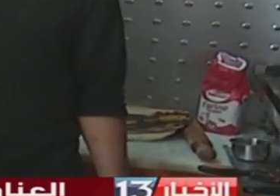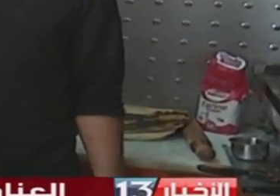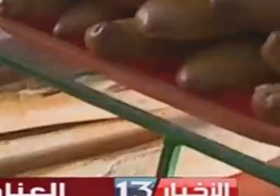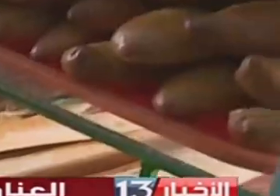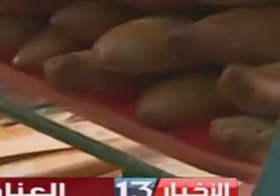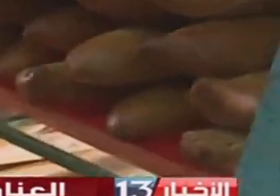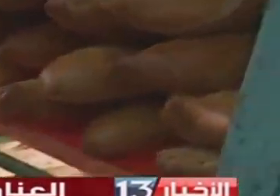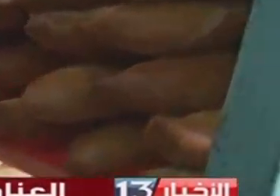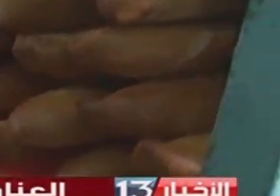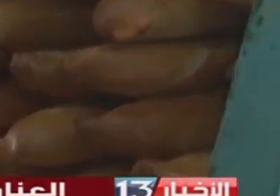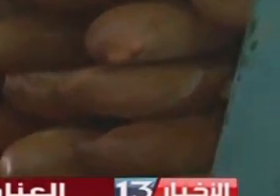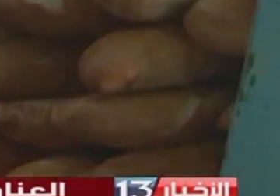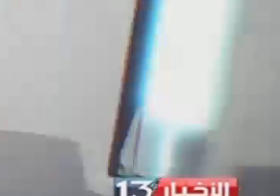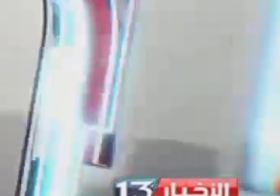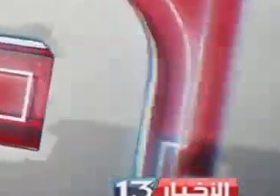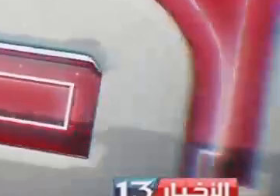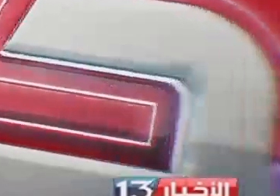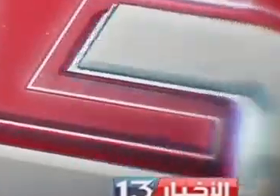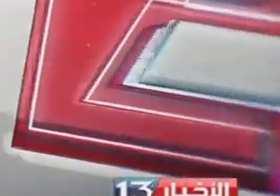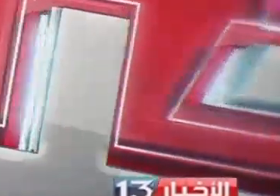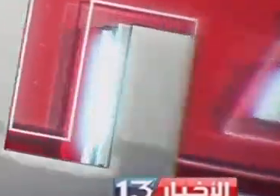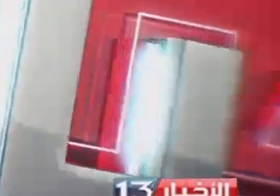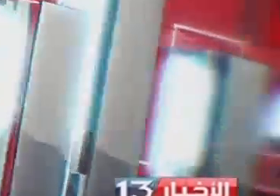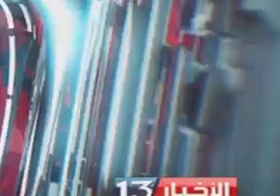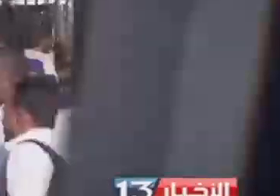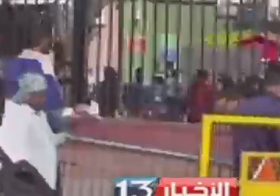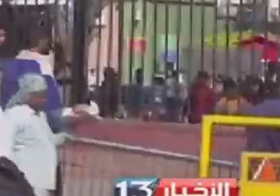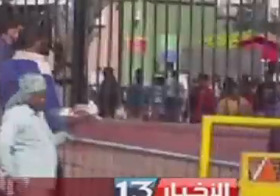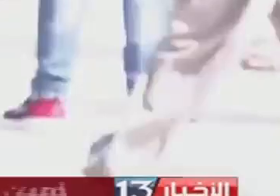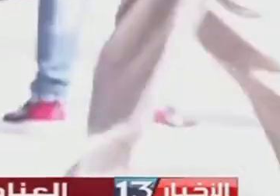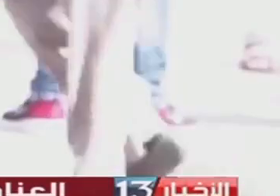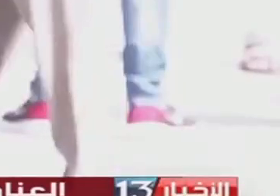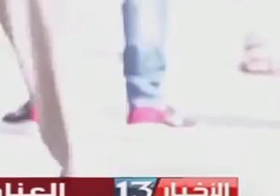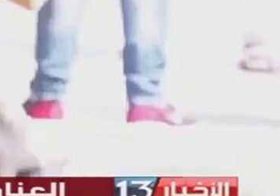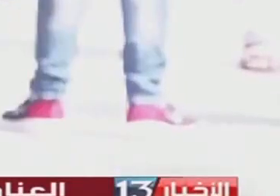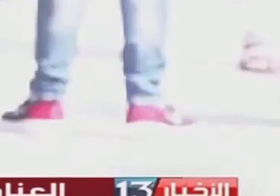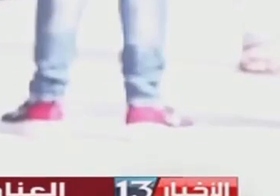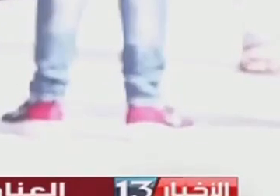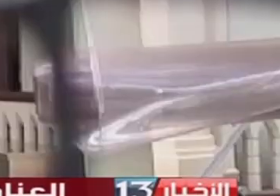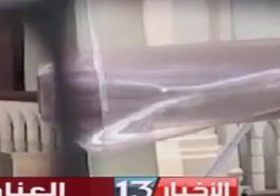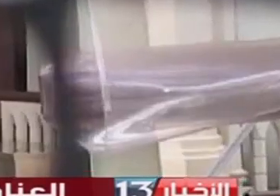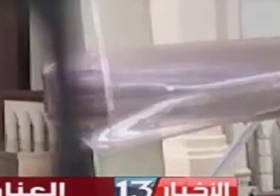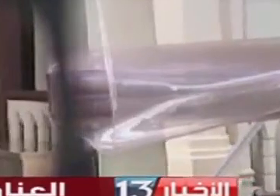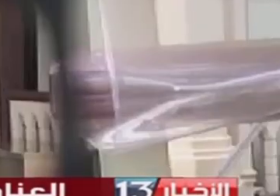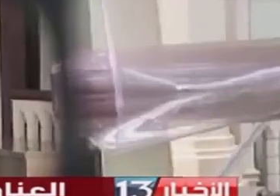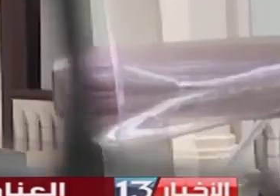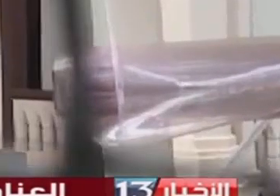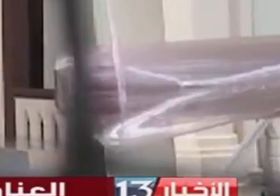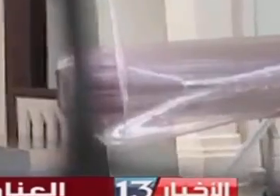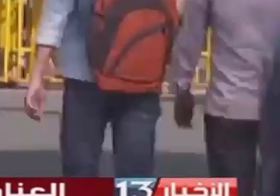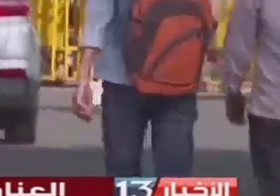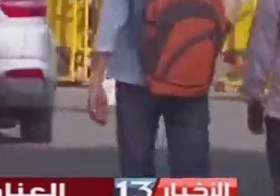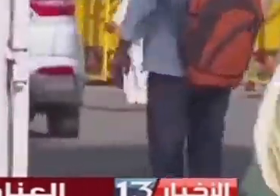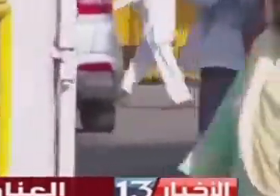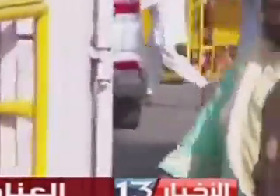فيروس الكرونا فيروس يكون ان يسفر عن وفاه اكثر من اربعه الاف شخص واصابه الم لا يقل